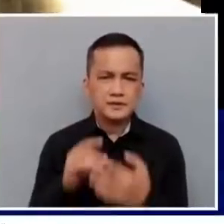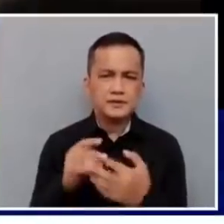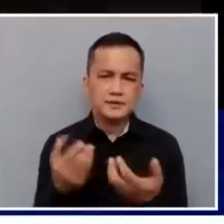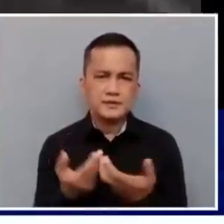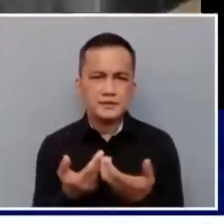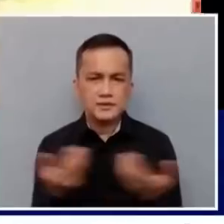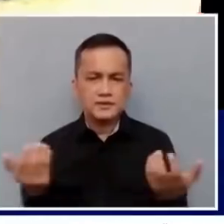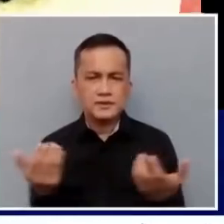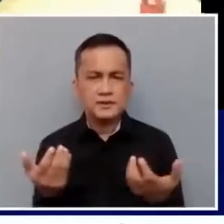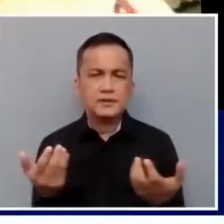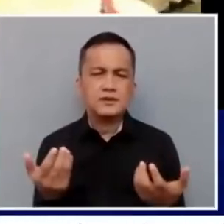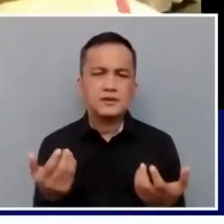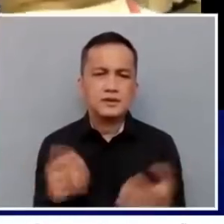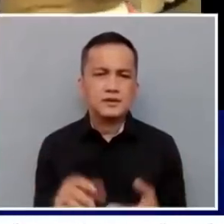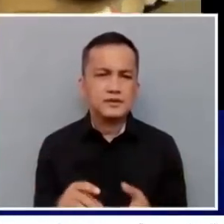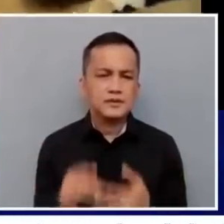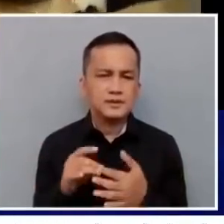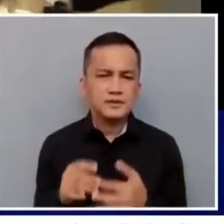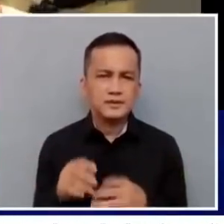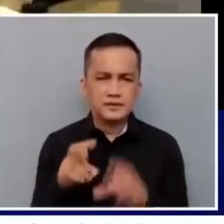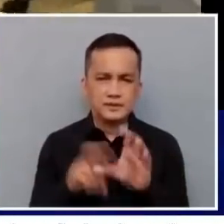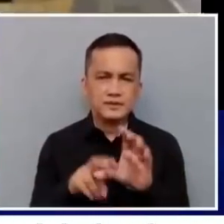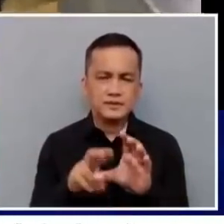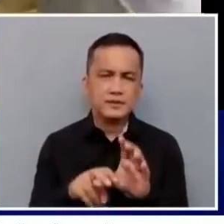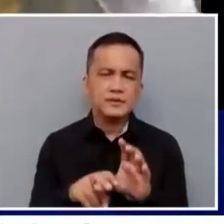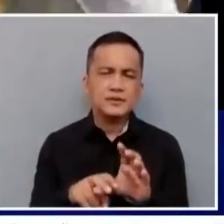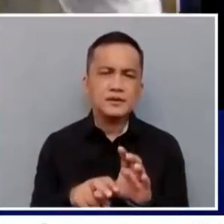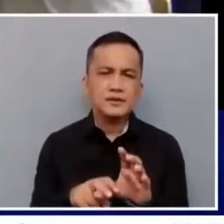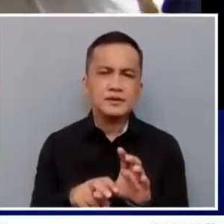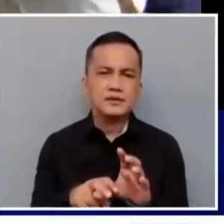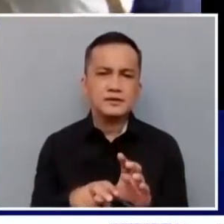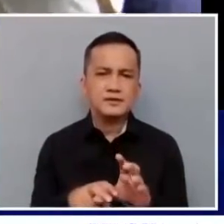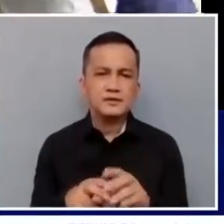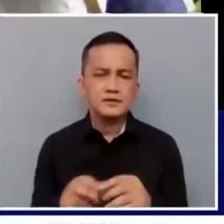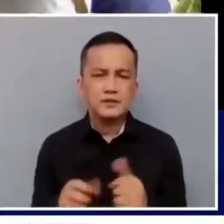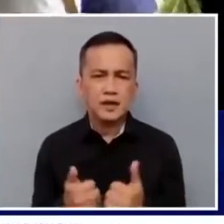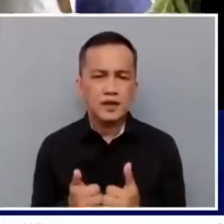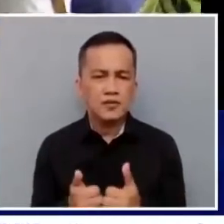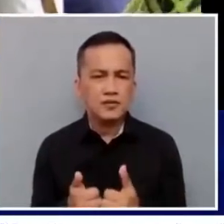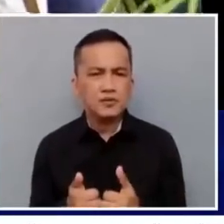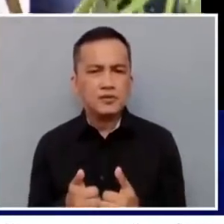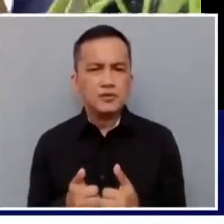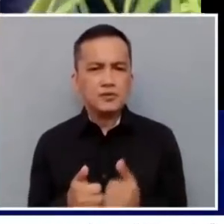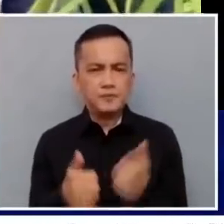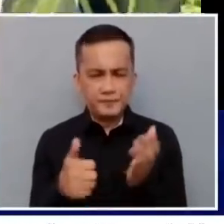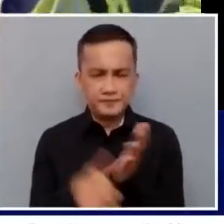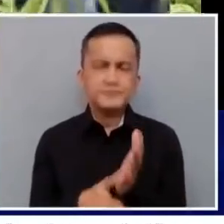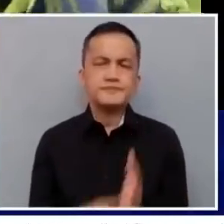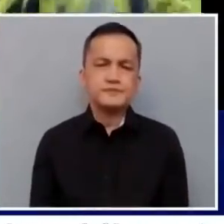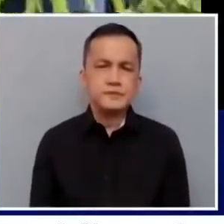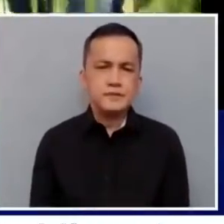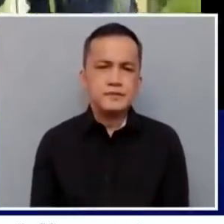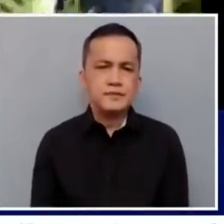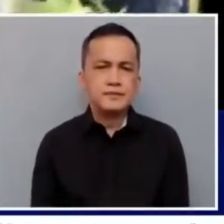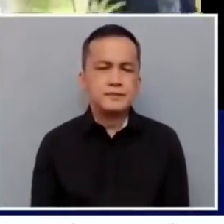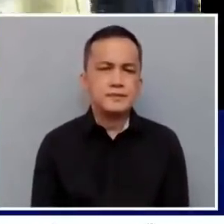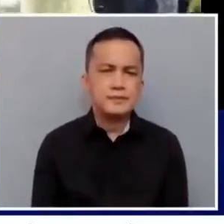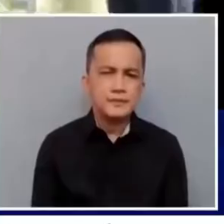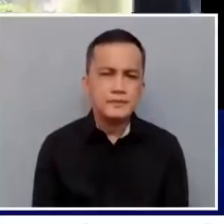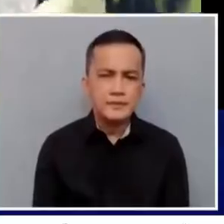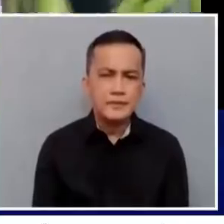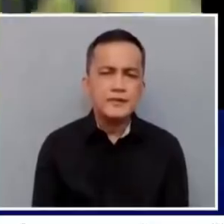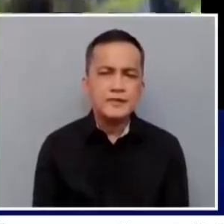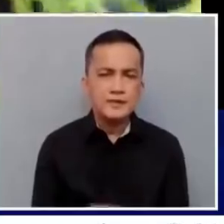espesyal yung upuan, yung desk kung saan bumoboto sila. So ito din, bilang